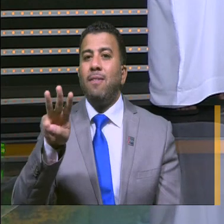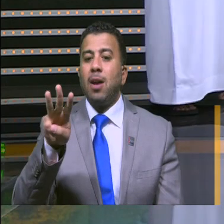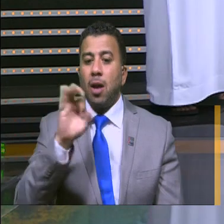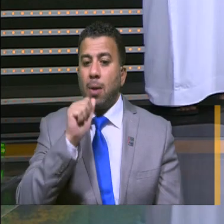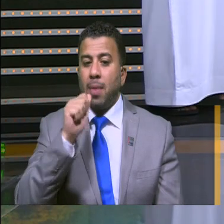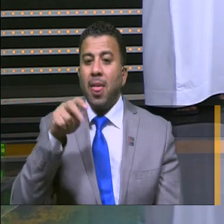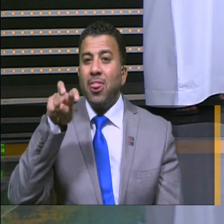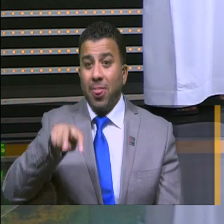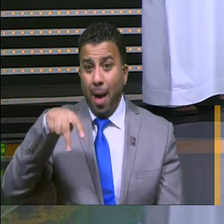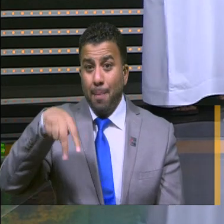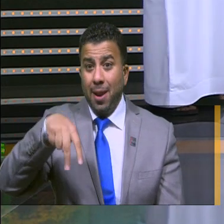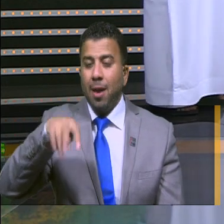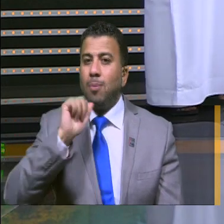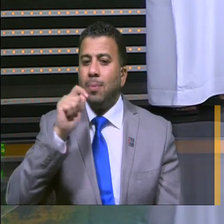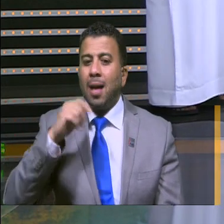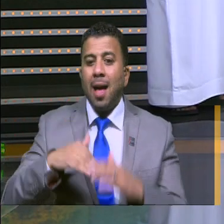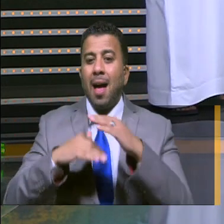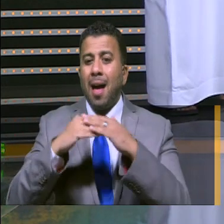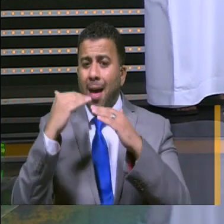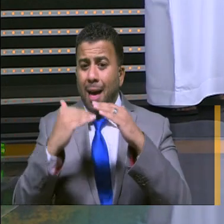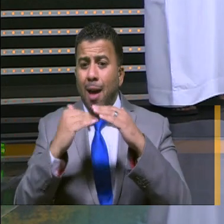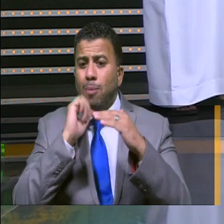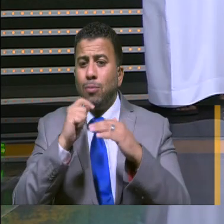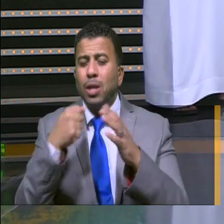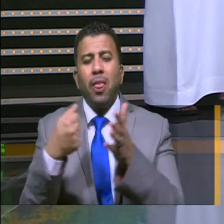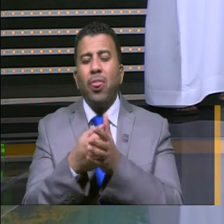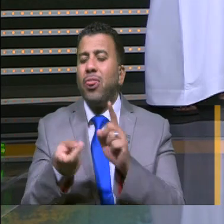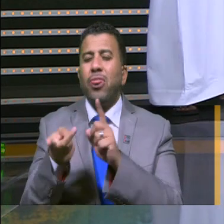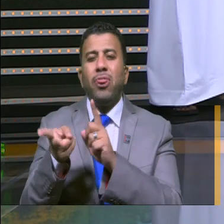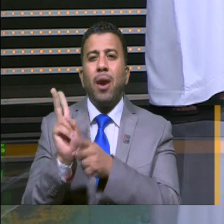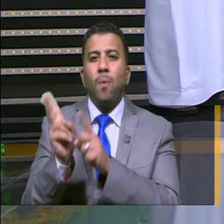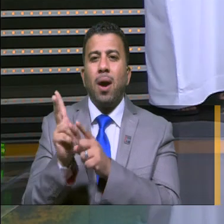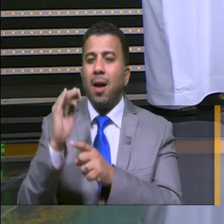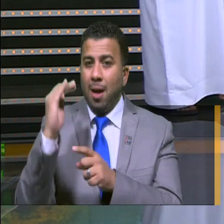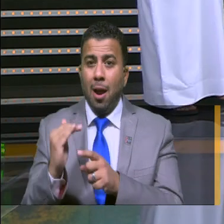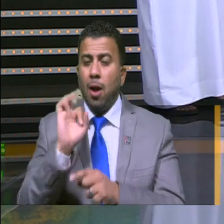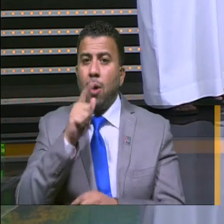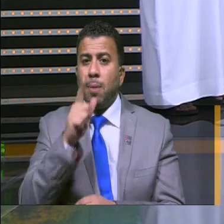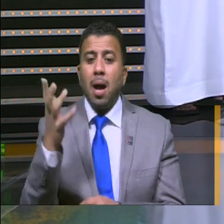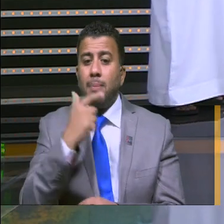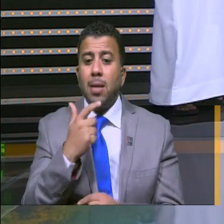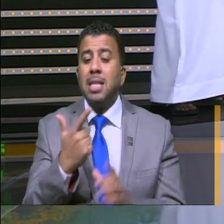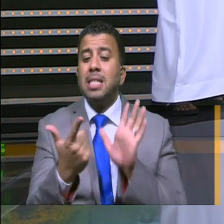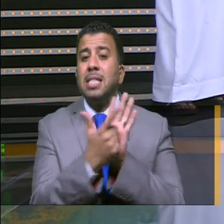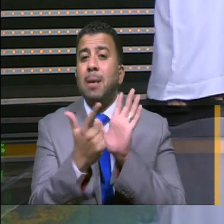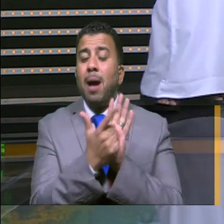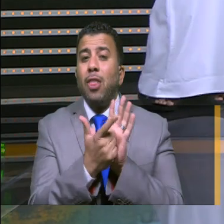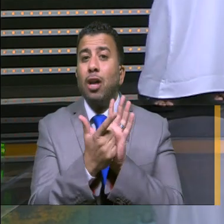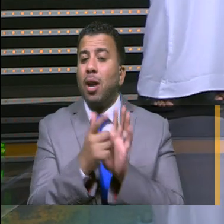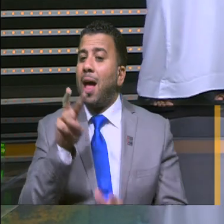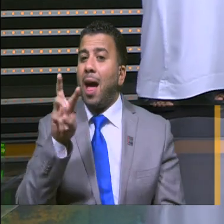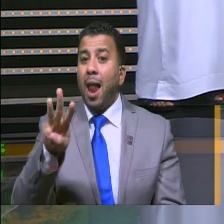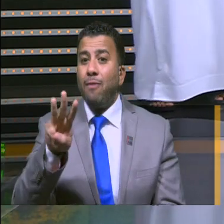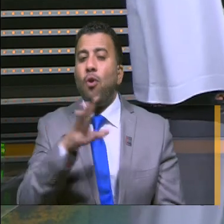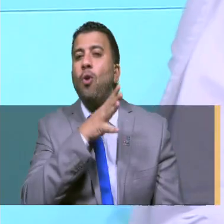الدرجة الثامنة فهي الحد الأدنى لمن هم دون شهادة الثانوية العامة وتم تحديدها ب 17500